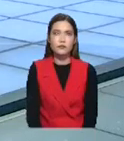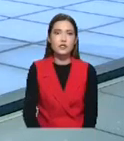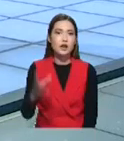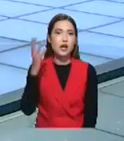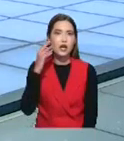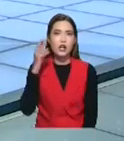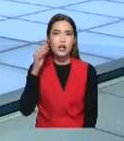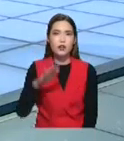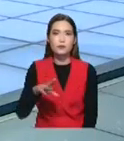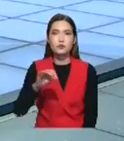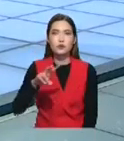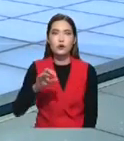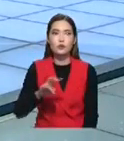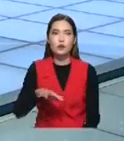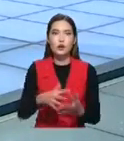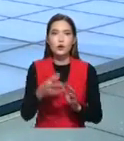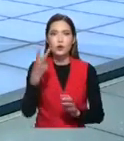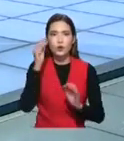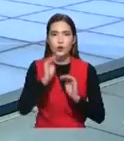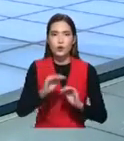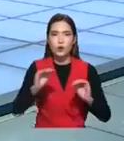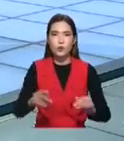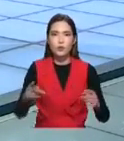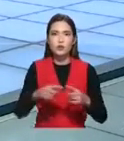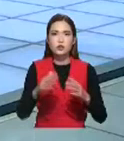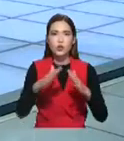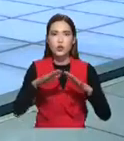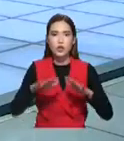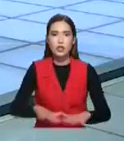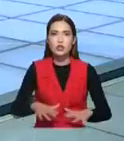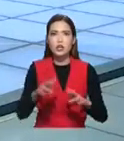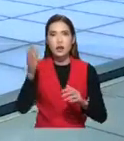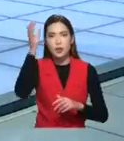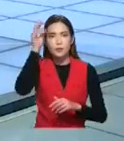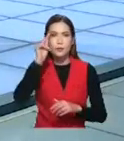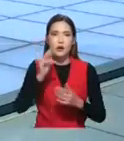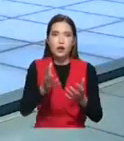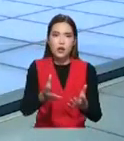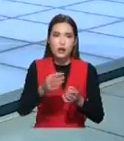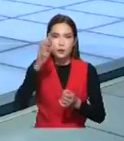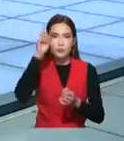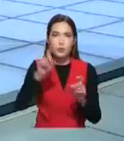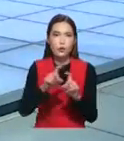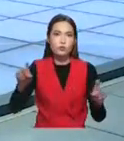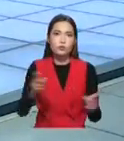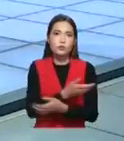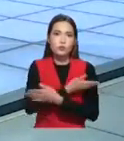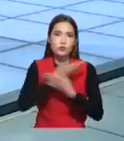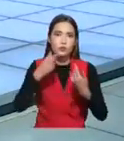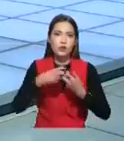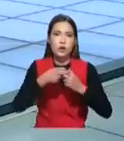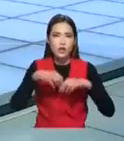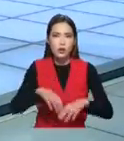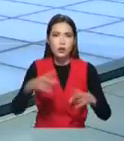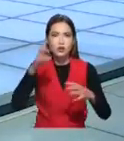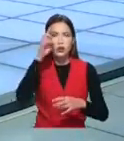Алматының іргесіндегі Долан ауылында 200 оқушы жалдамалы жеке тұрғын үй ғимаратында білім алып жатыр. Өйткені елді мекенде мектеп жоқ. Бұл мәселені шешу